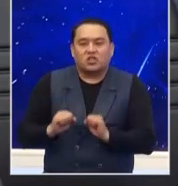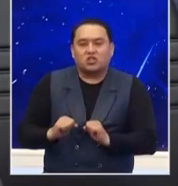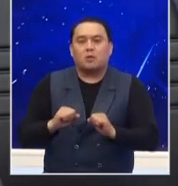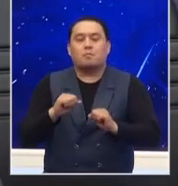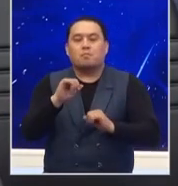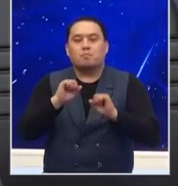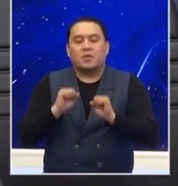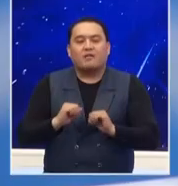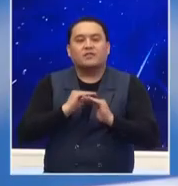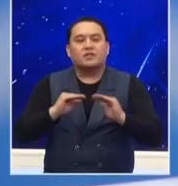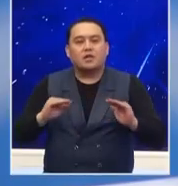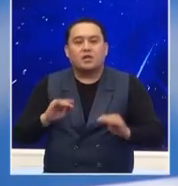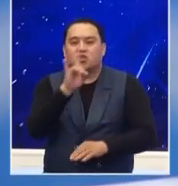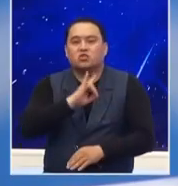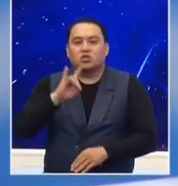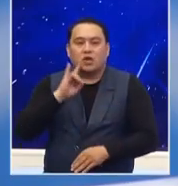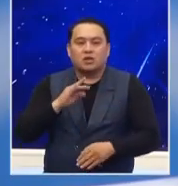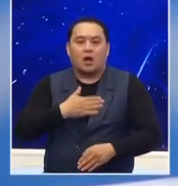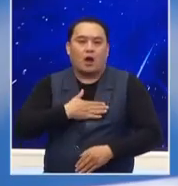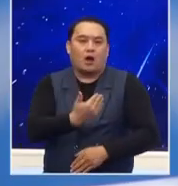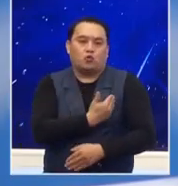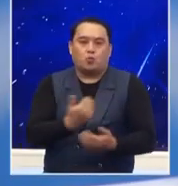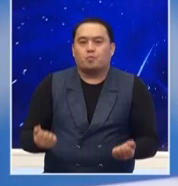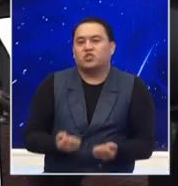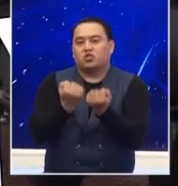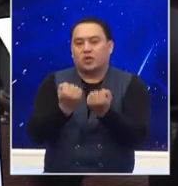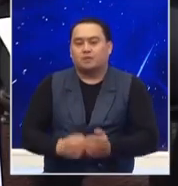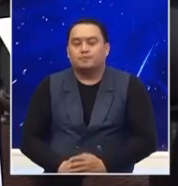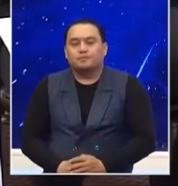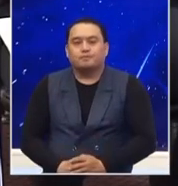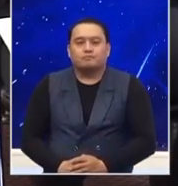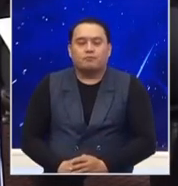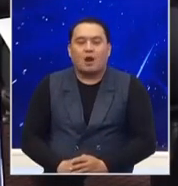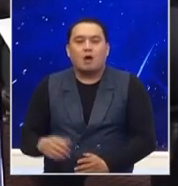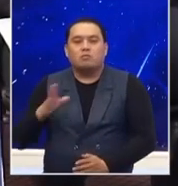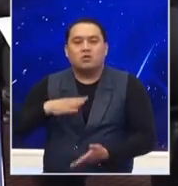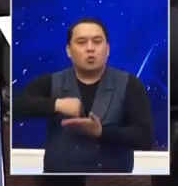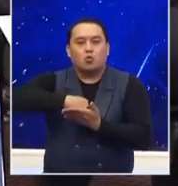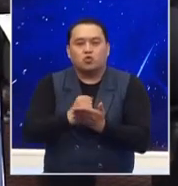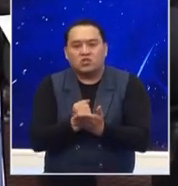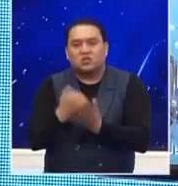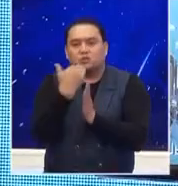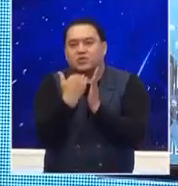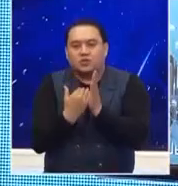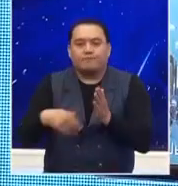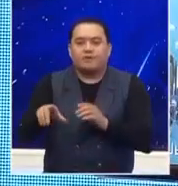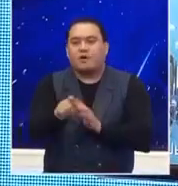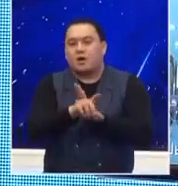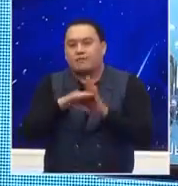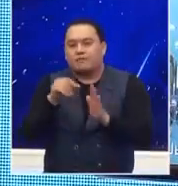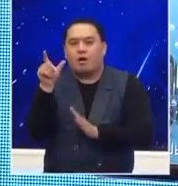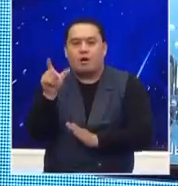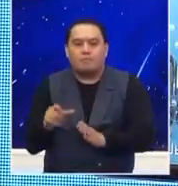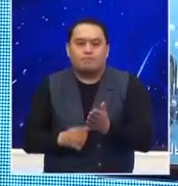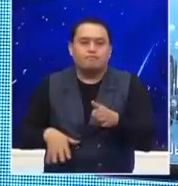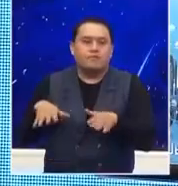и женщин. Я хотела бы поддержать такую идею. В ходе работы съезда был также утвержден партийный список кандидатов в депутаты в